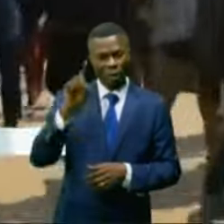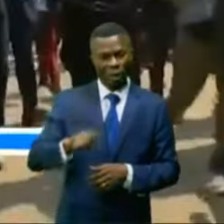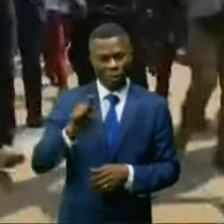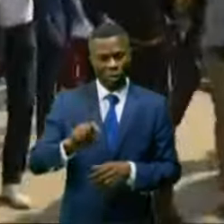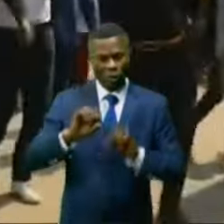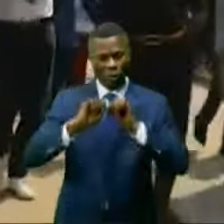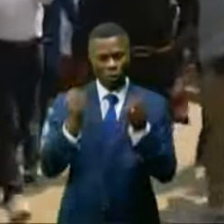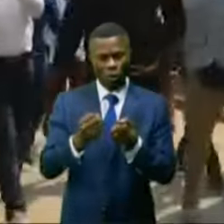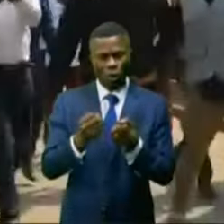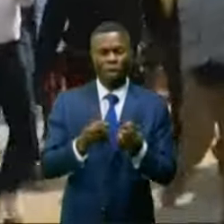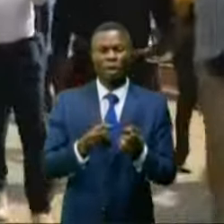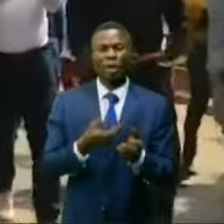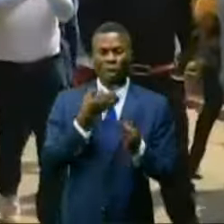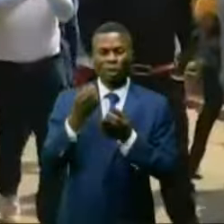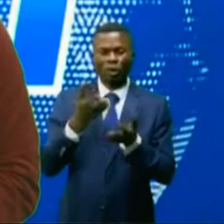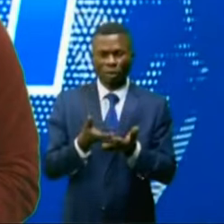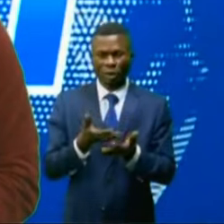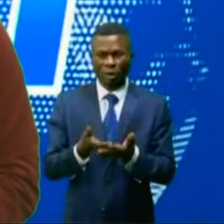sociaux exprimés.